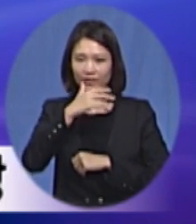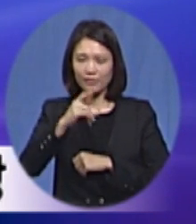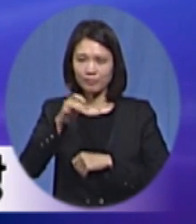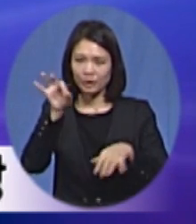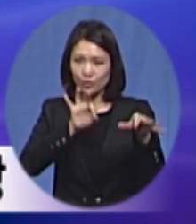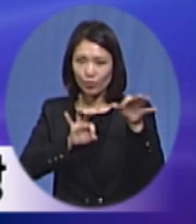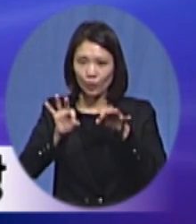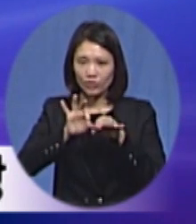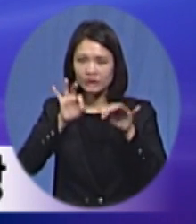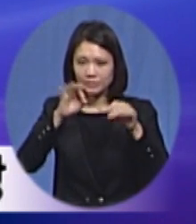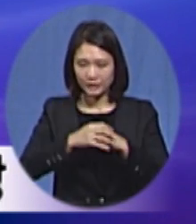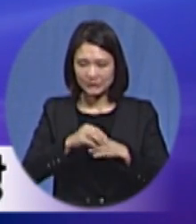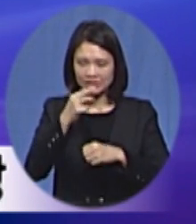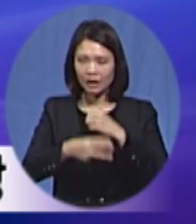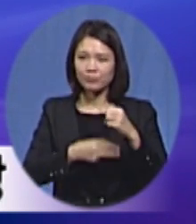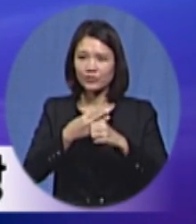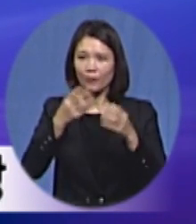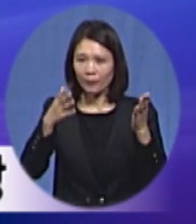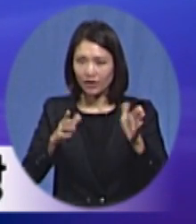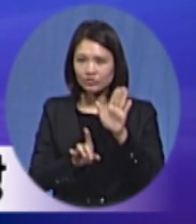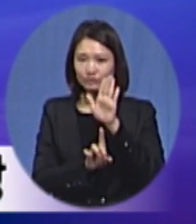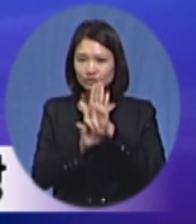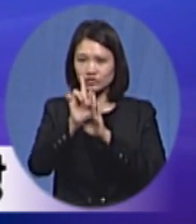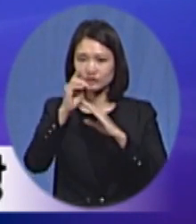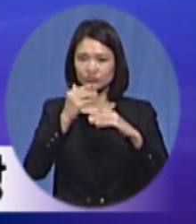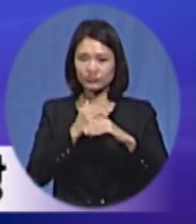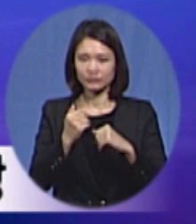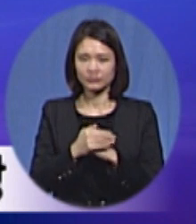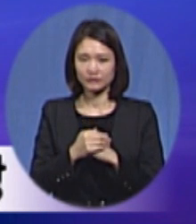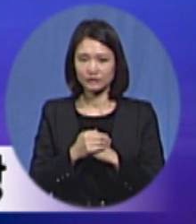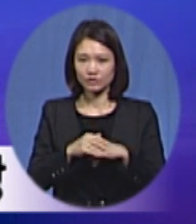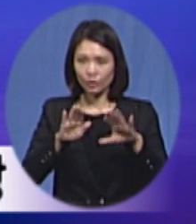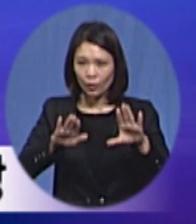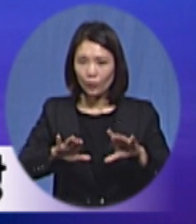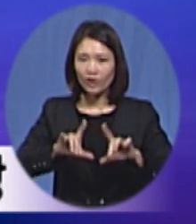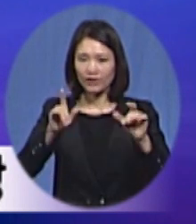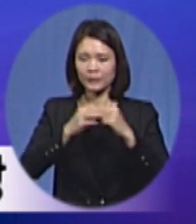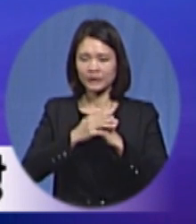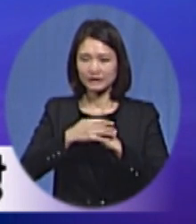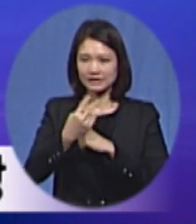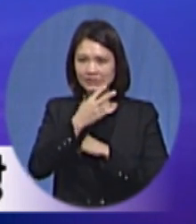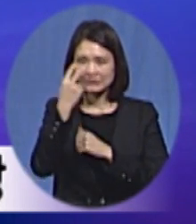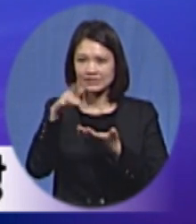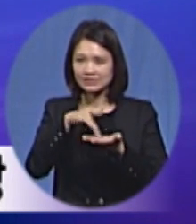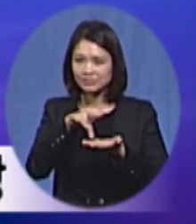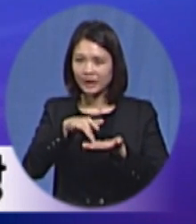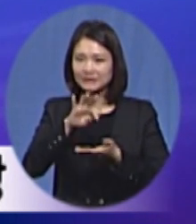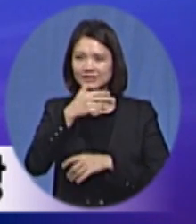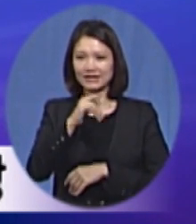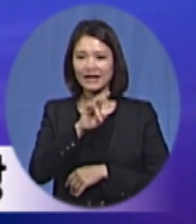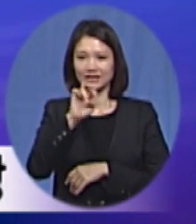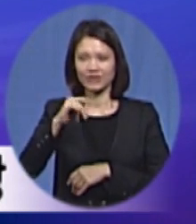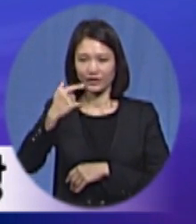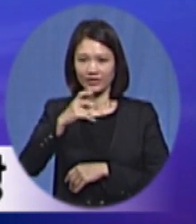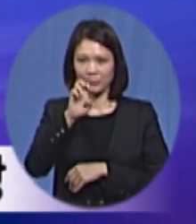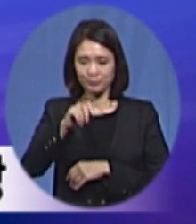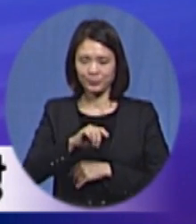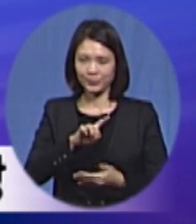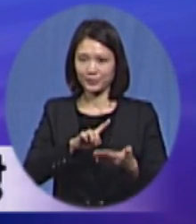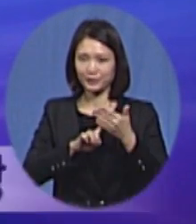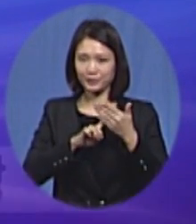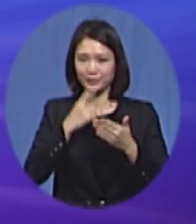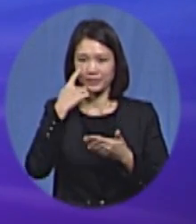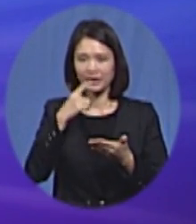3년 만에 증가세를 보이고 있다고 합니다. 올해부터는 이른바 스마트 자선냄비도 등장했는데요. 김지환